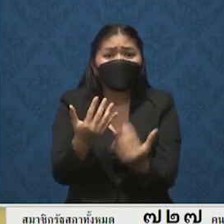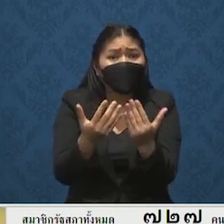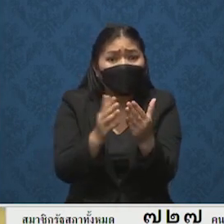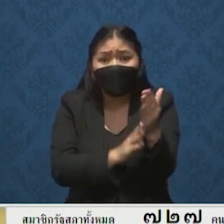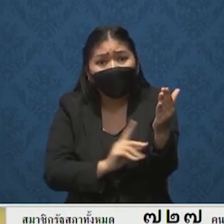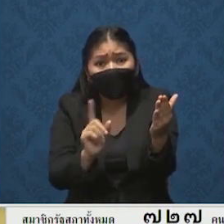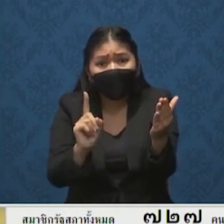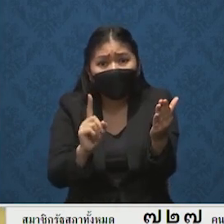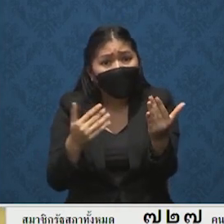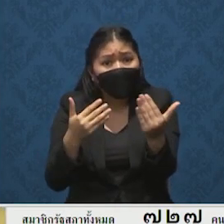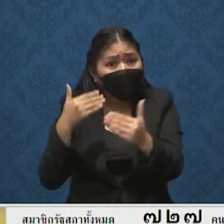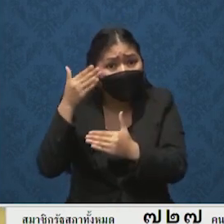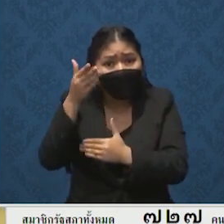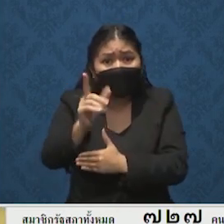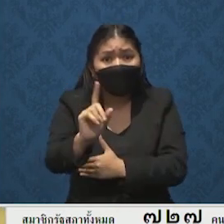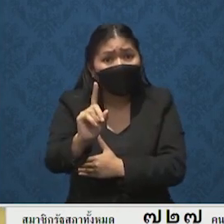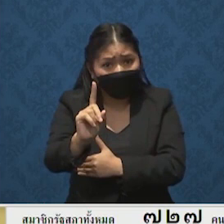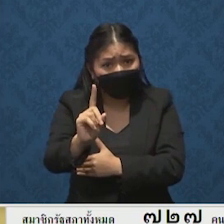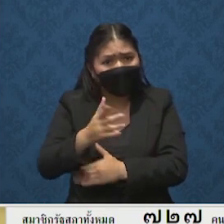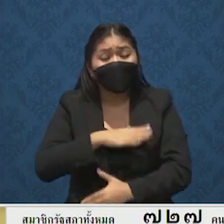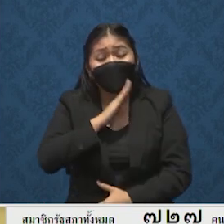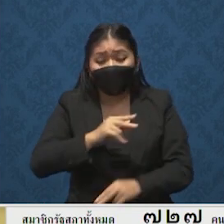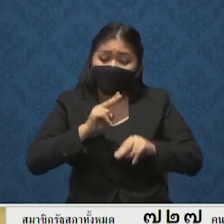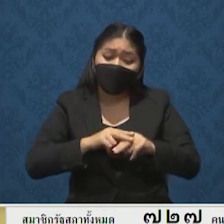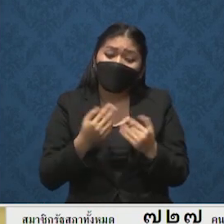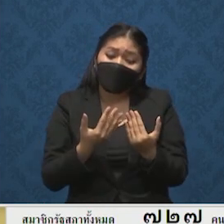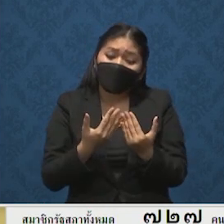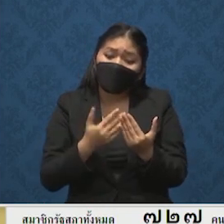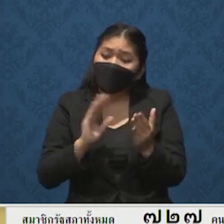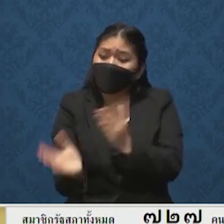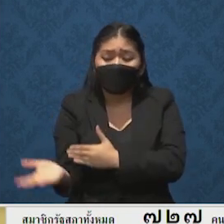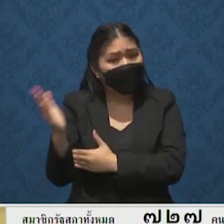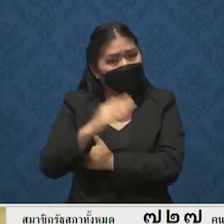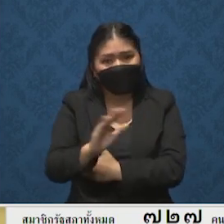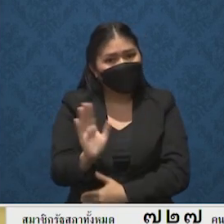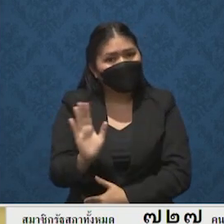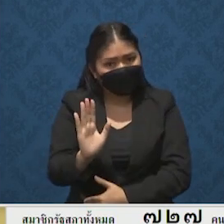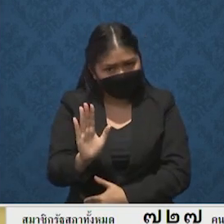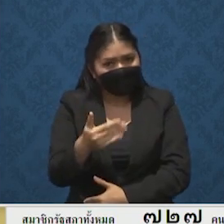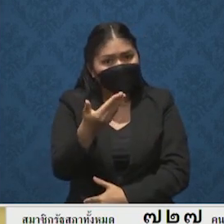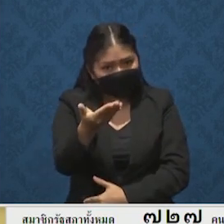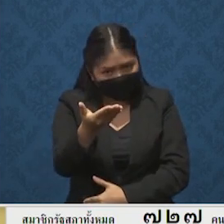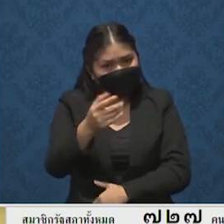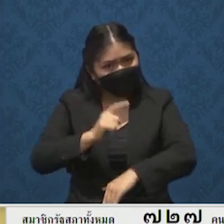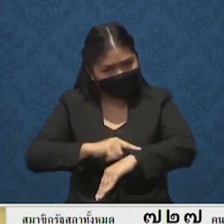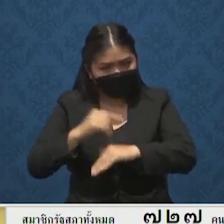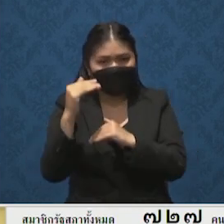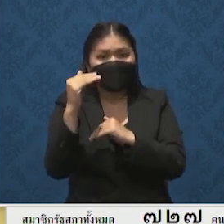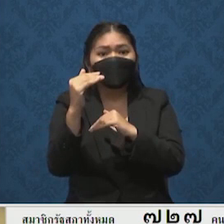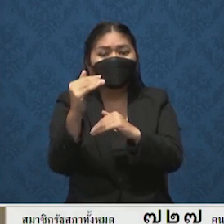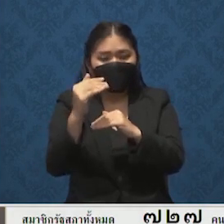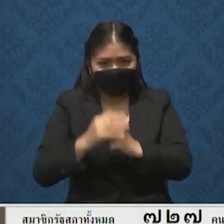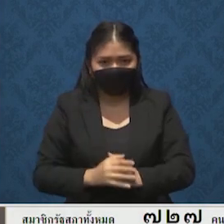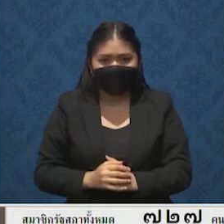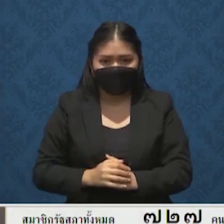ราะว่าเราคงจะไม่สามารถนั่งรอกันทั้งวันเพื่อจะรอองค์ประชุมได้นะครับท่านประธานโปรดกำหนดเวลาด้วยครับ รอมาตรานี้หน่อยนะ